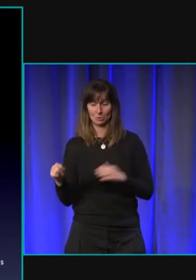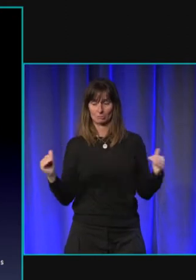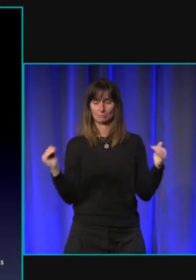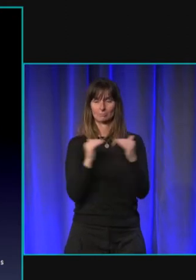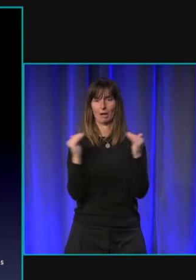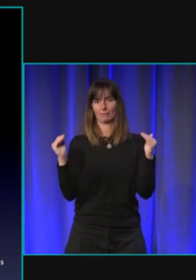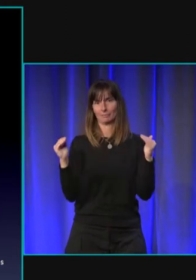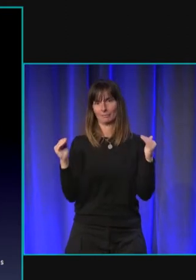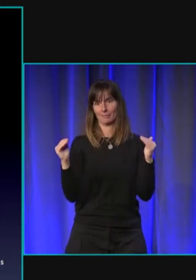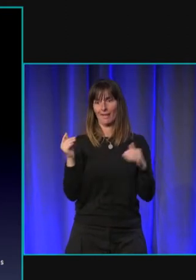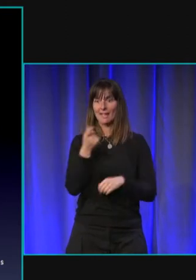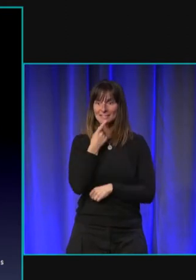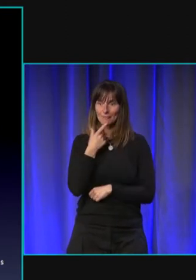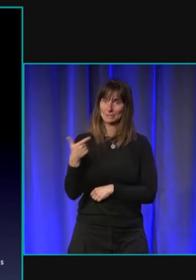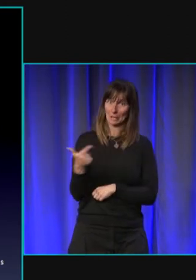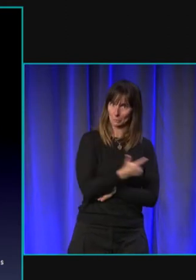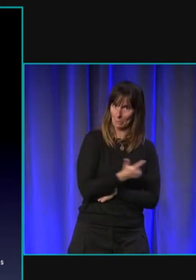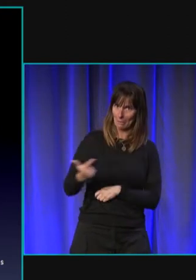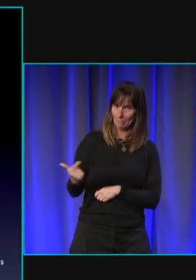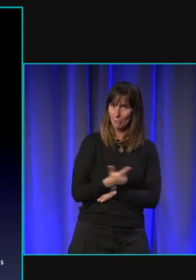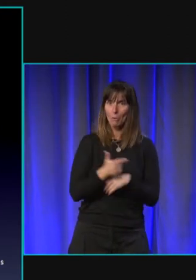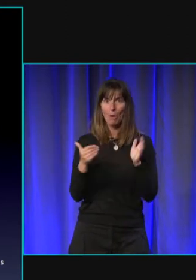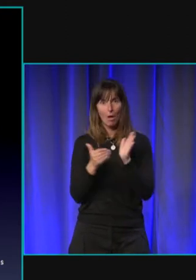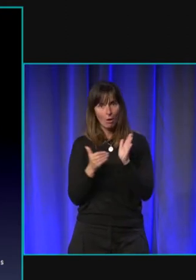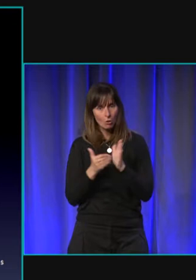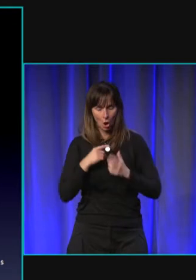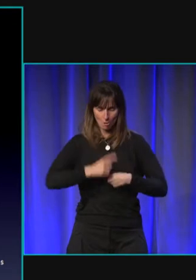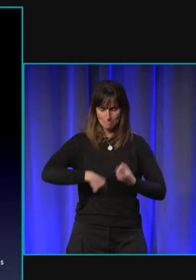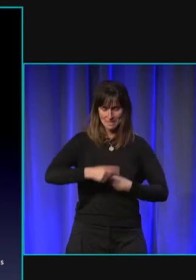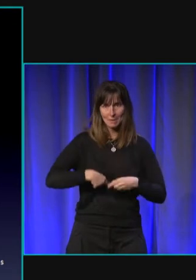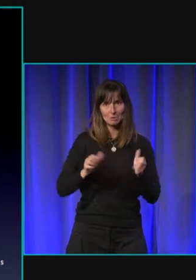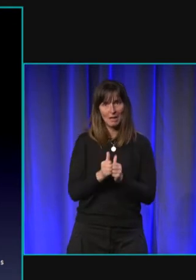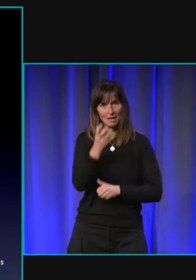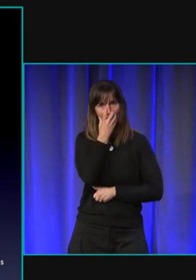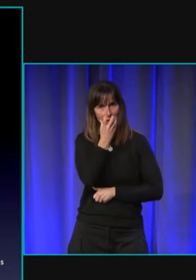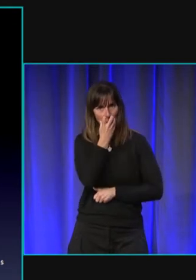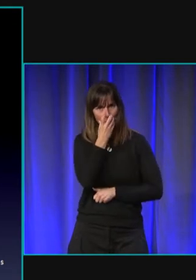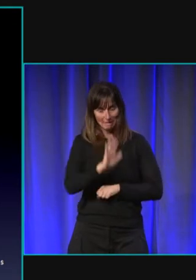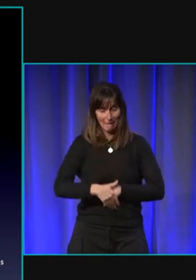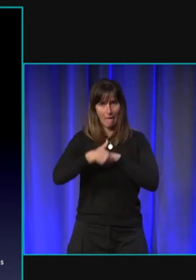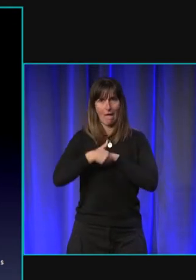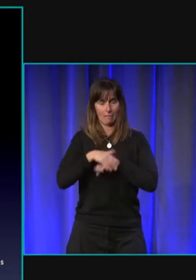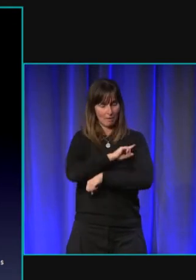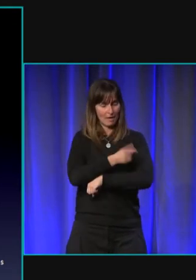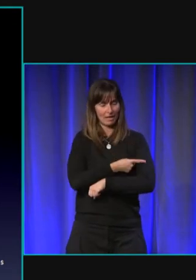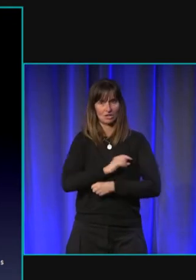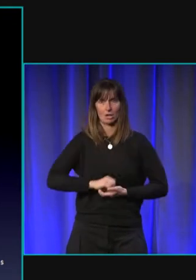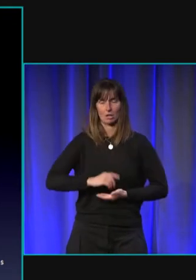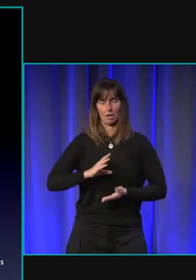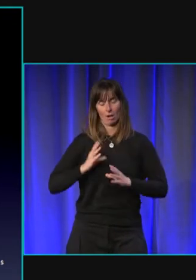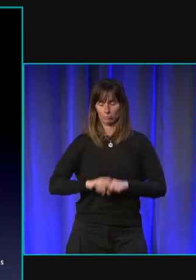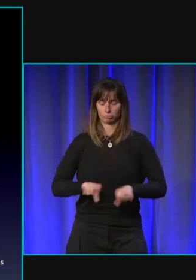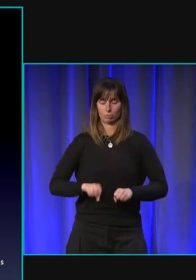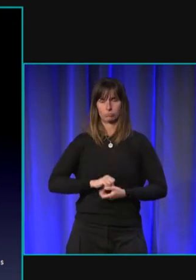les athlètes utilisent de la même façon le métabolisme aérobie pour assurer la resynthèse de l'énergie. Alors que les